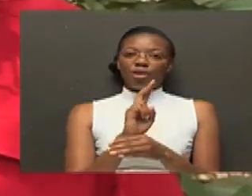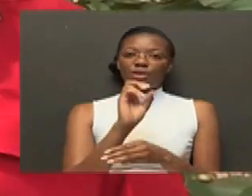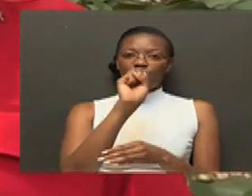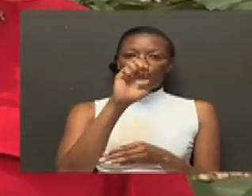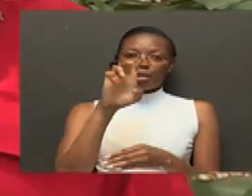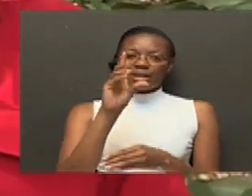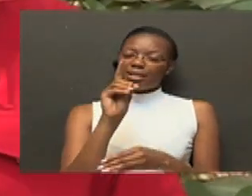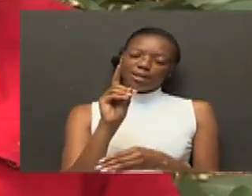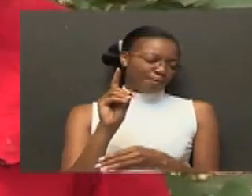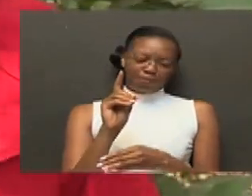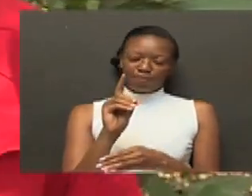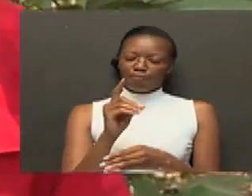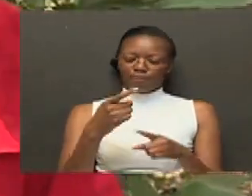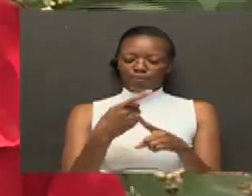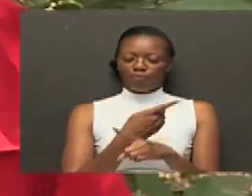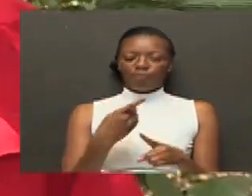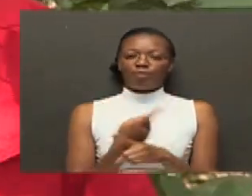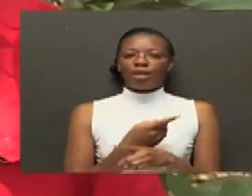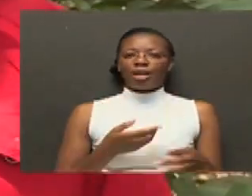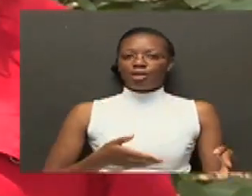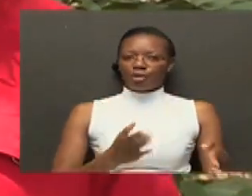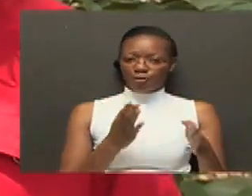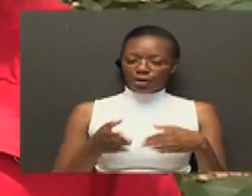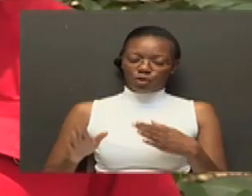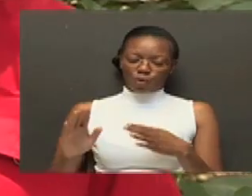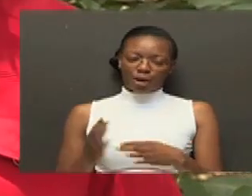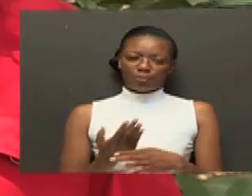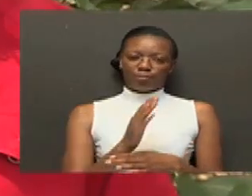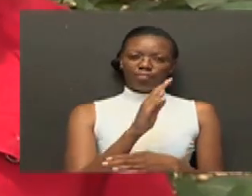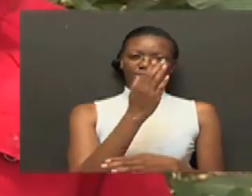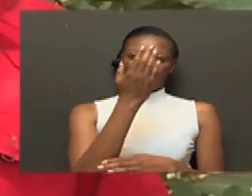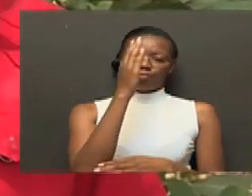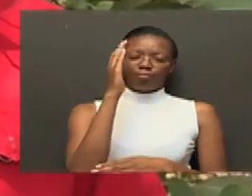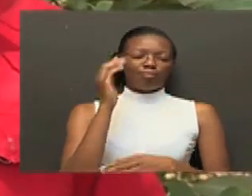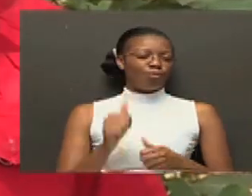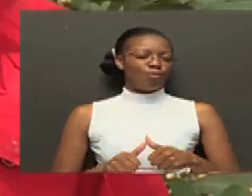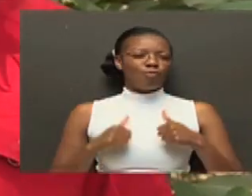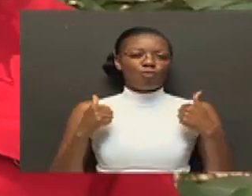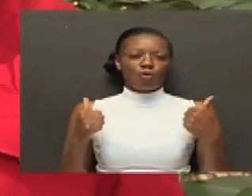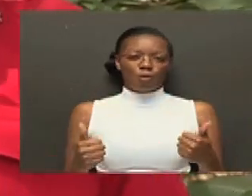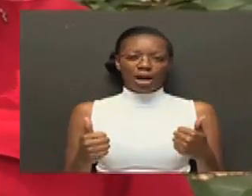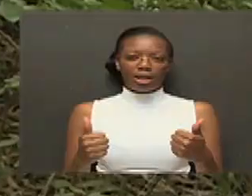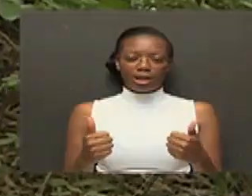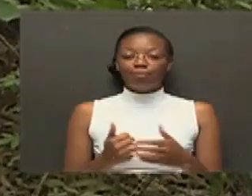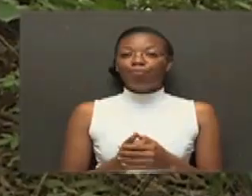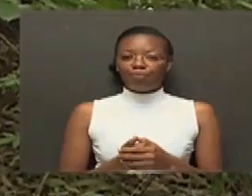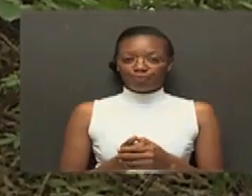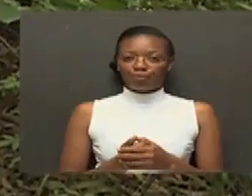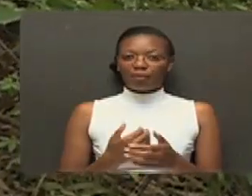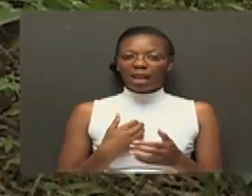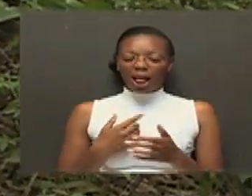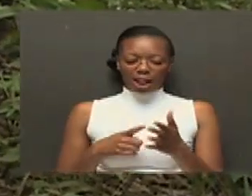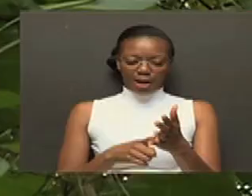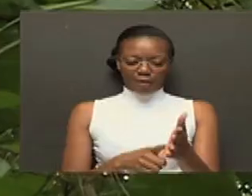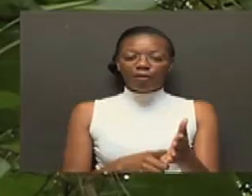ni process moja tunafanya kwa department kupropagate miti tukitumia hiyo tissue culture. Baadhi